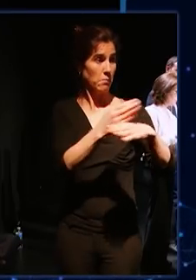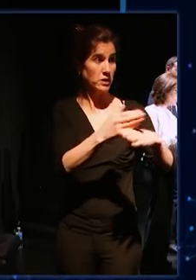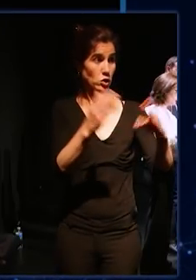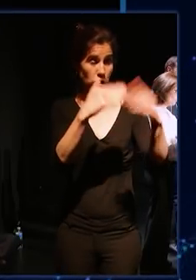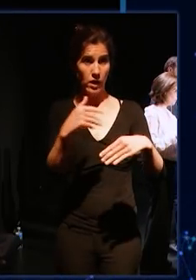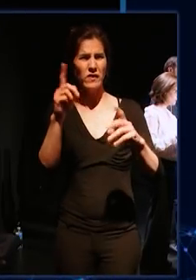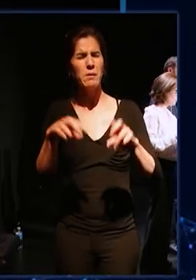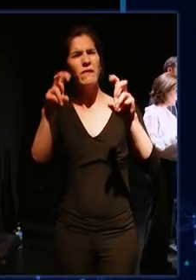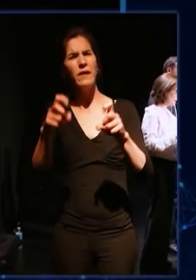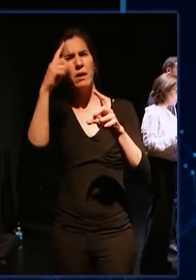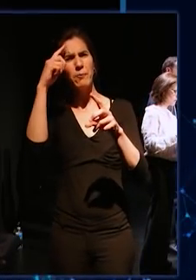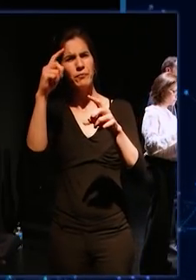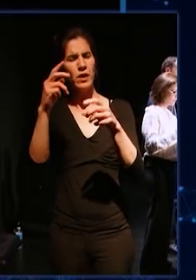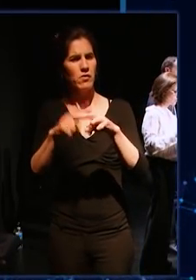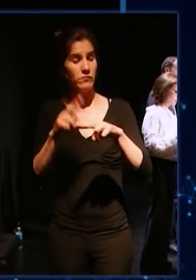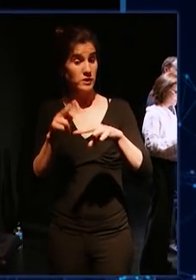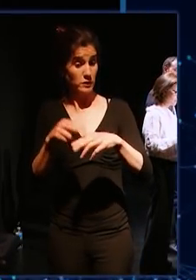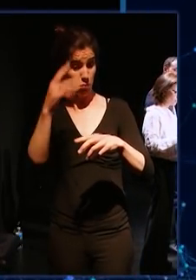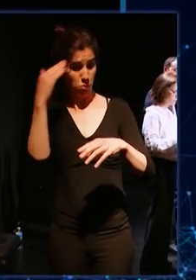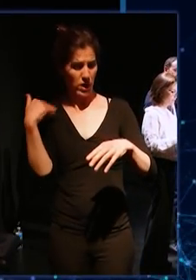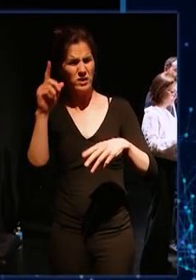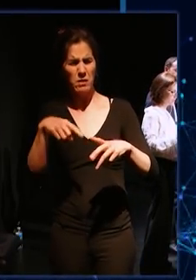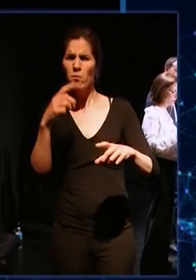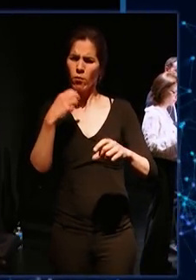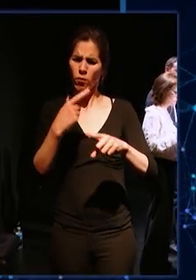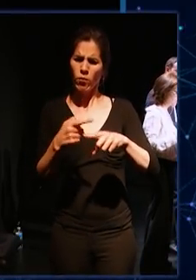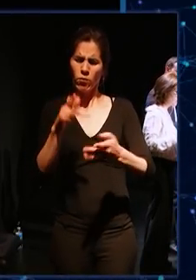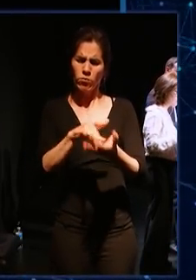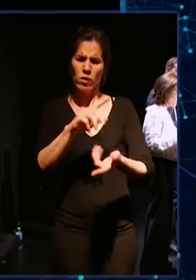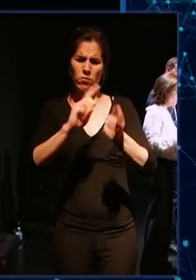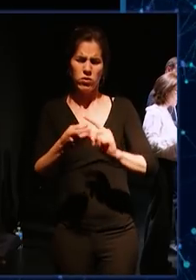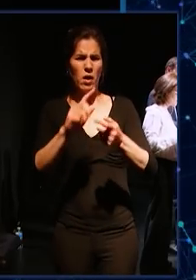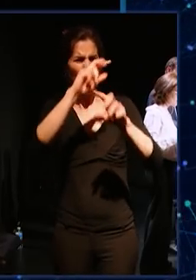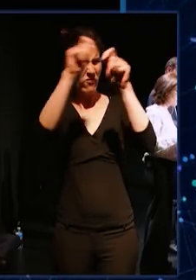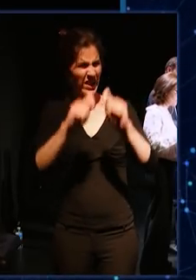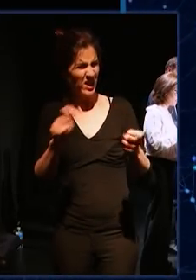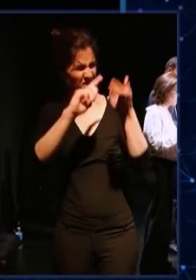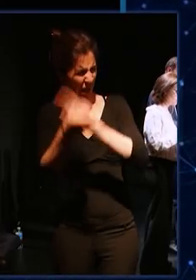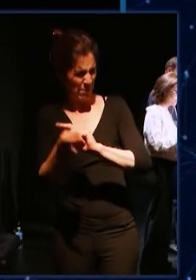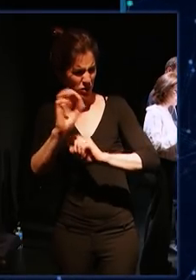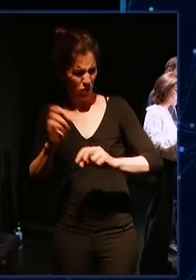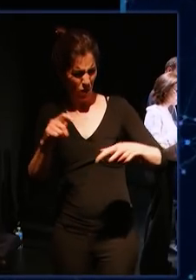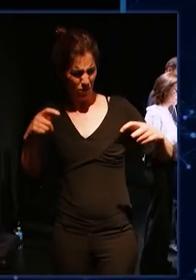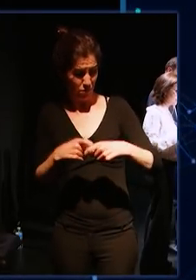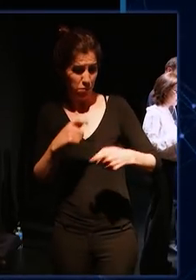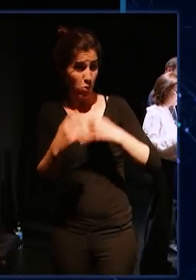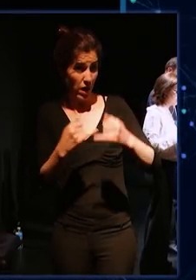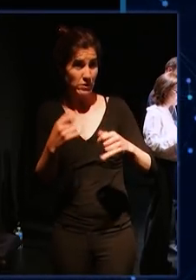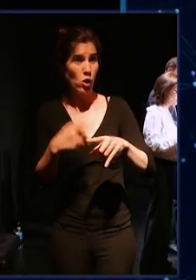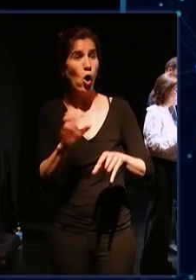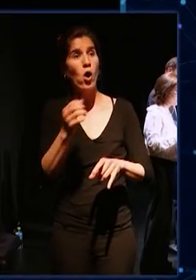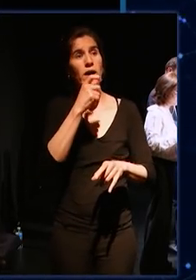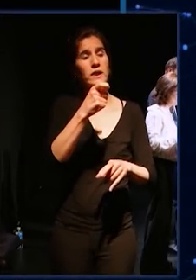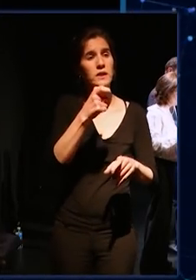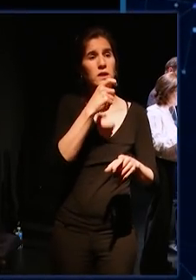populars, també hem trobat moments molt delicats com alguns canvis organitzatius o incidències durant algunes fires o crítiques per part d'alguns partits que consideren que la festa